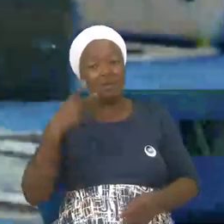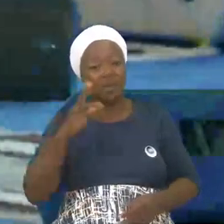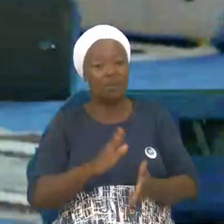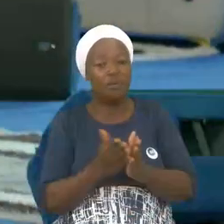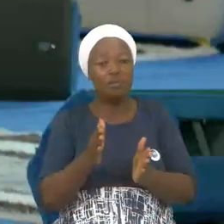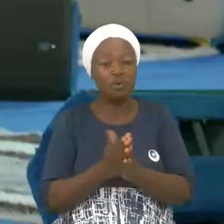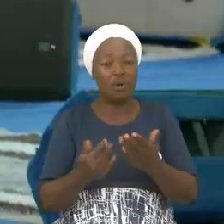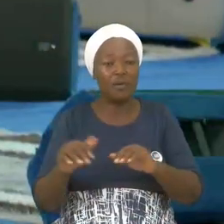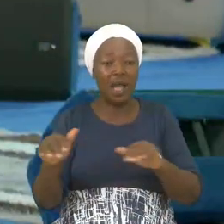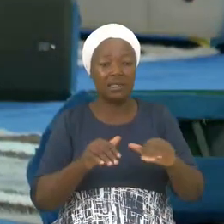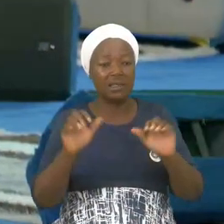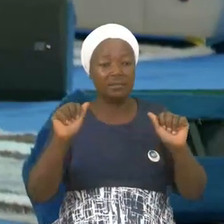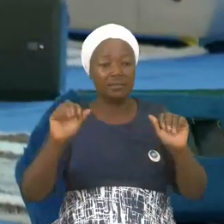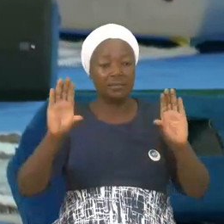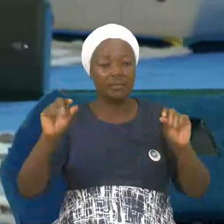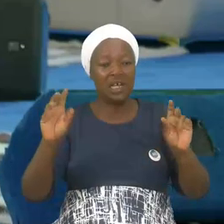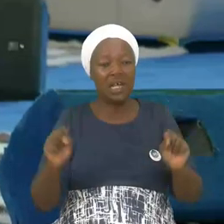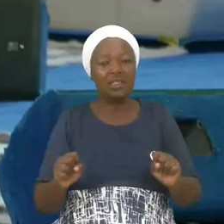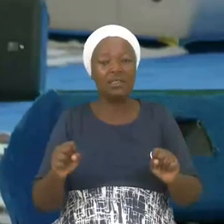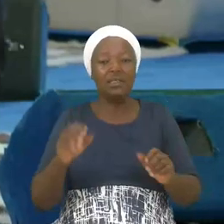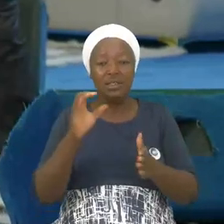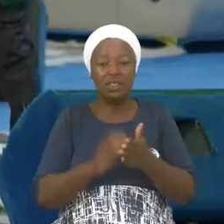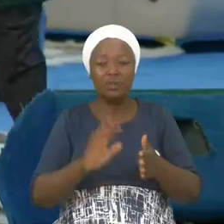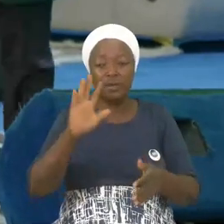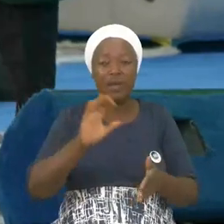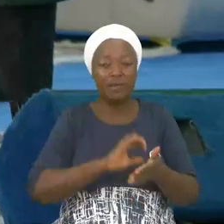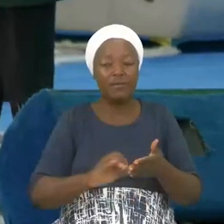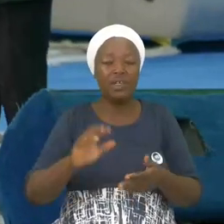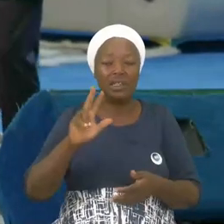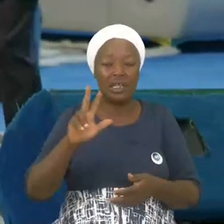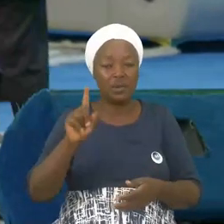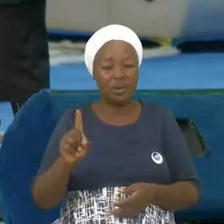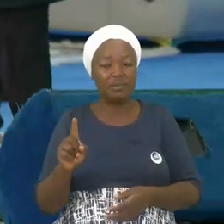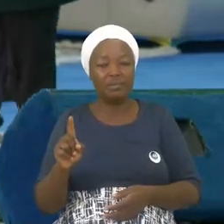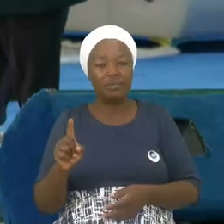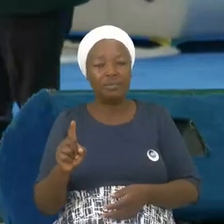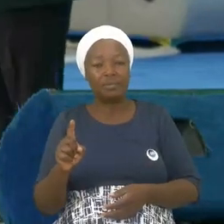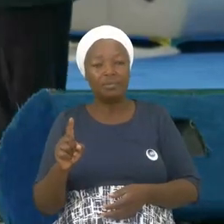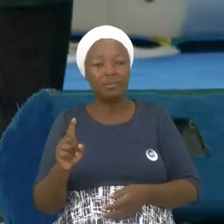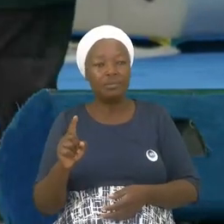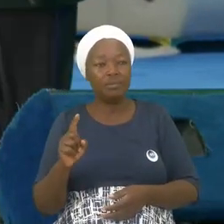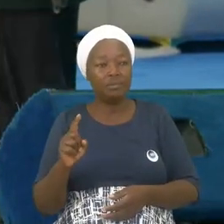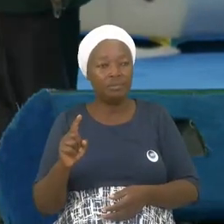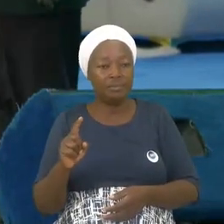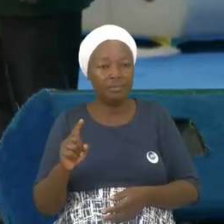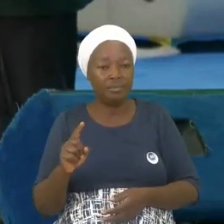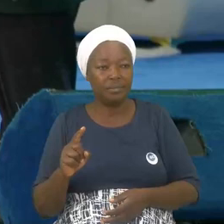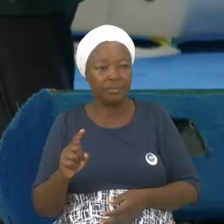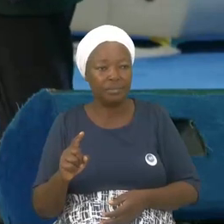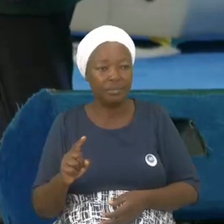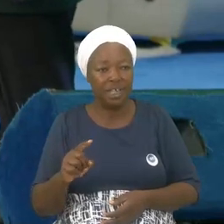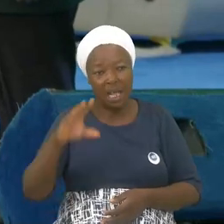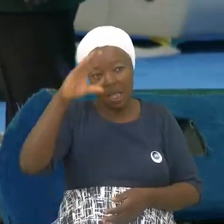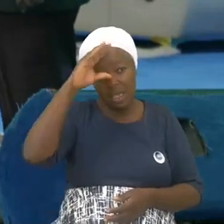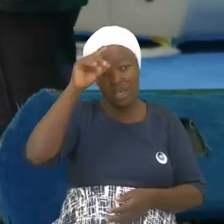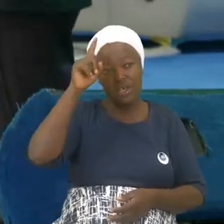Christ est le prince. Voyons Actes des Apôtres au chapitre 5, verset 31. Actes des